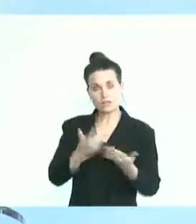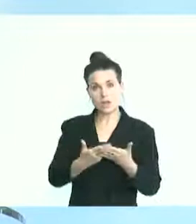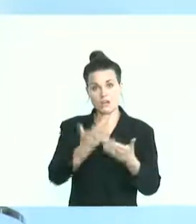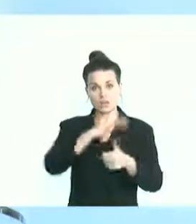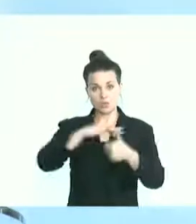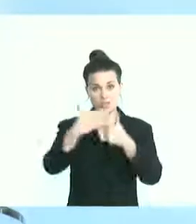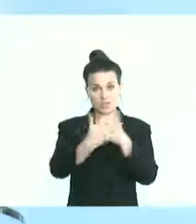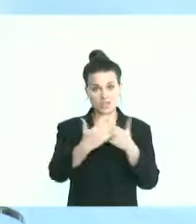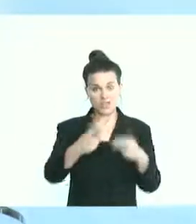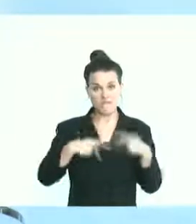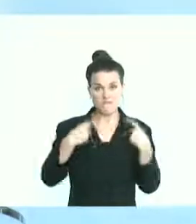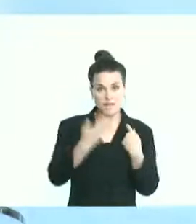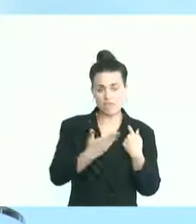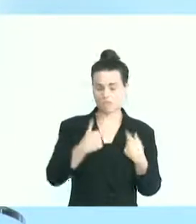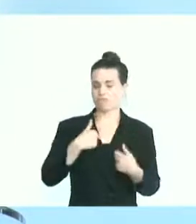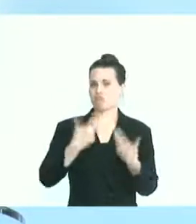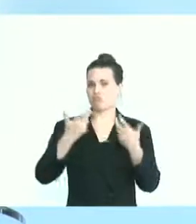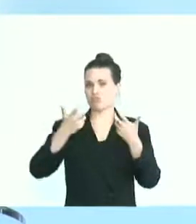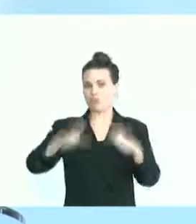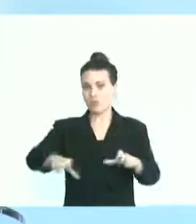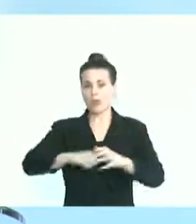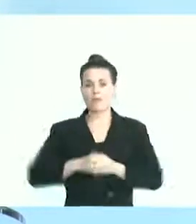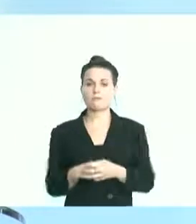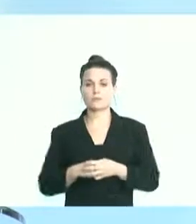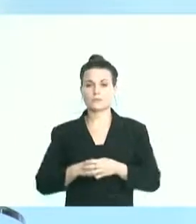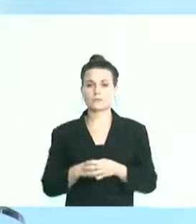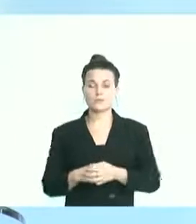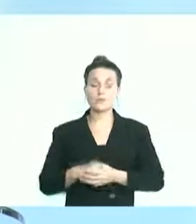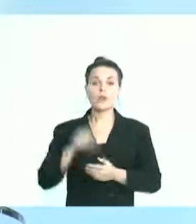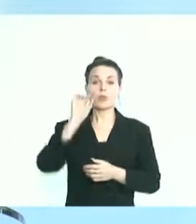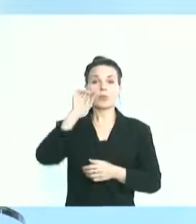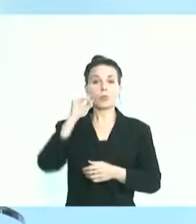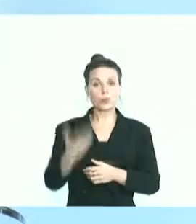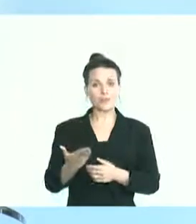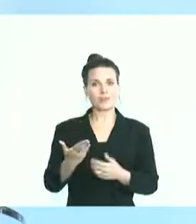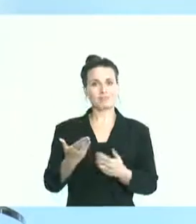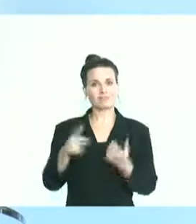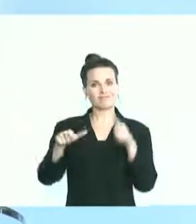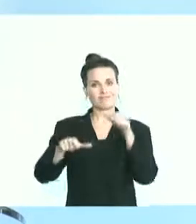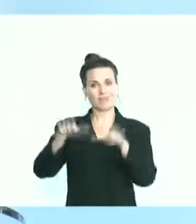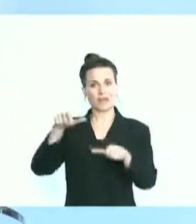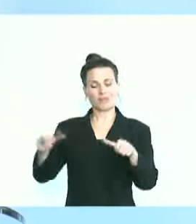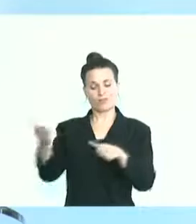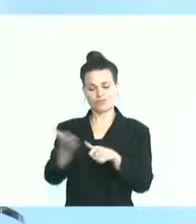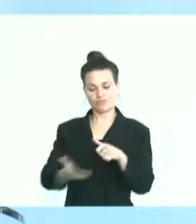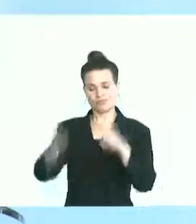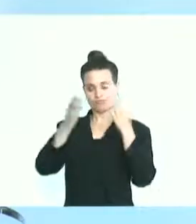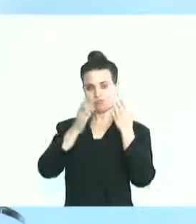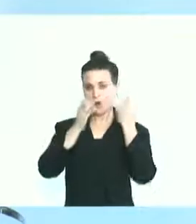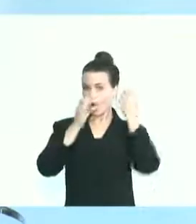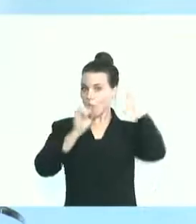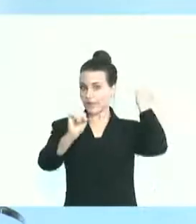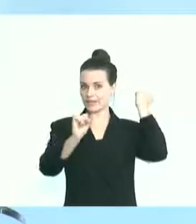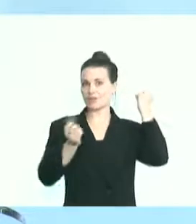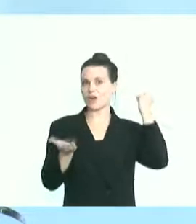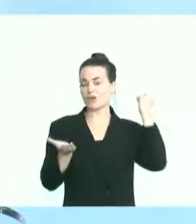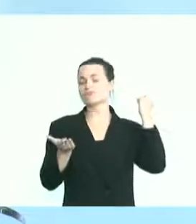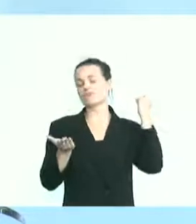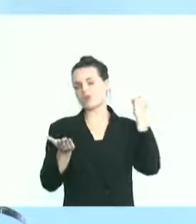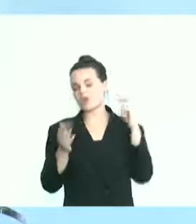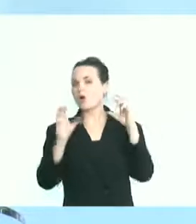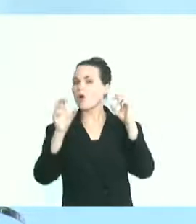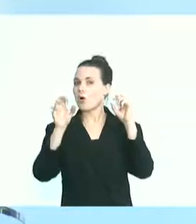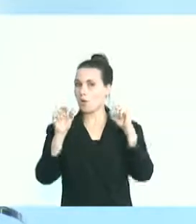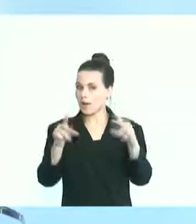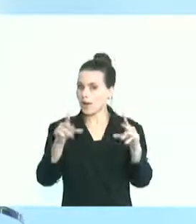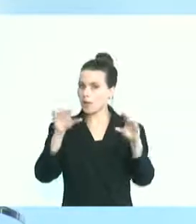tu as envie de vivre, de laquelle collectivement nous avons envie de vivre. Et c'est pour ça que ces ambassadeurs, au-delà de permettre, je crois, une diffusion,